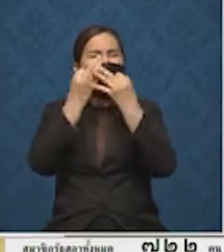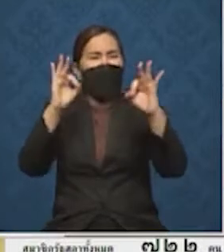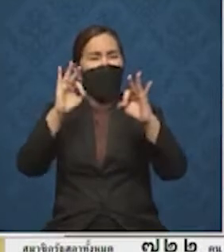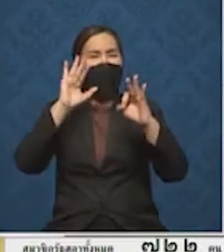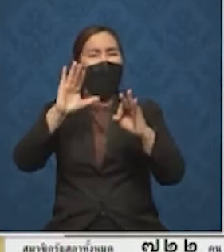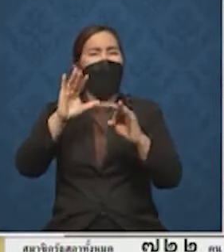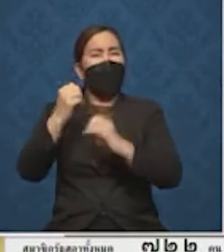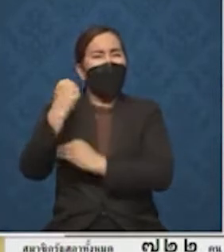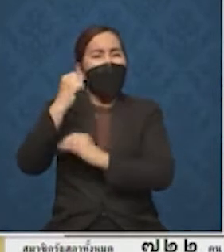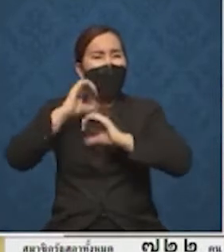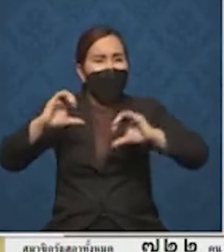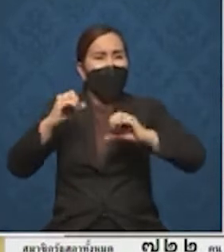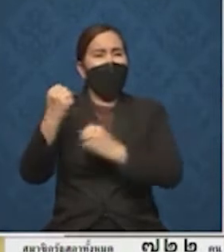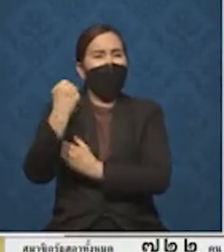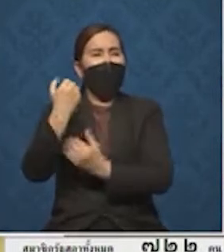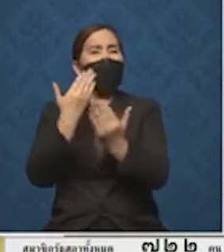จเงินที่